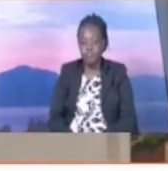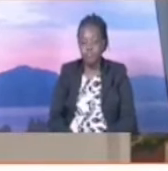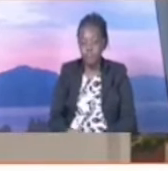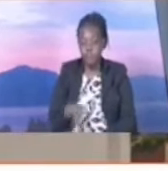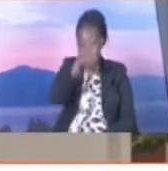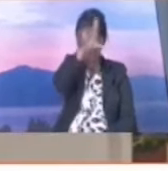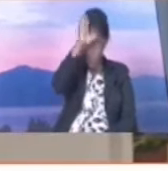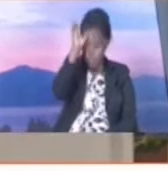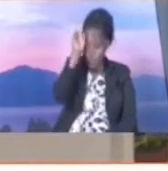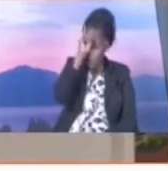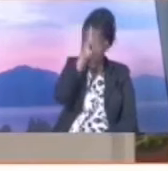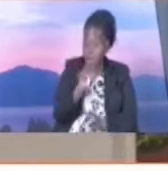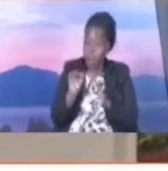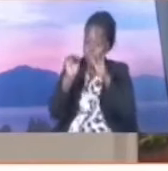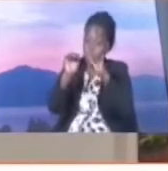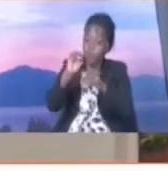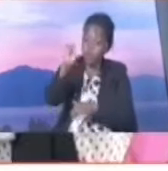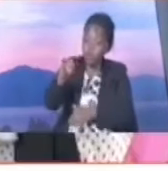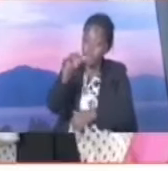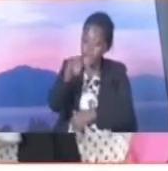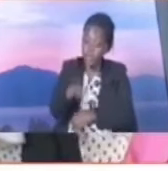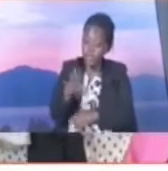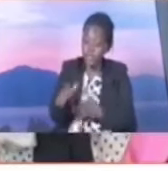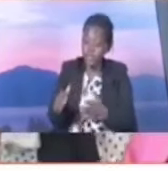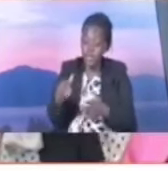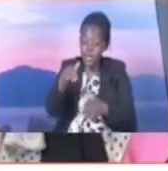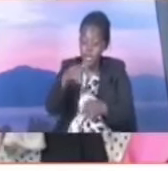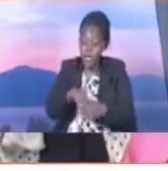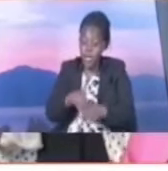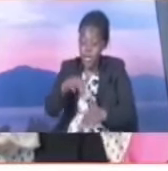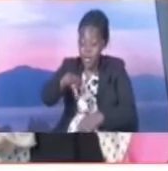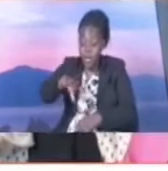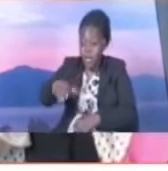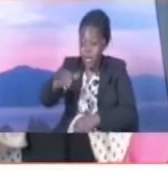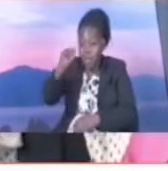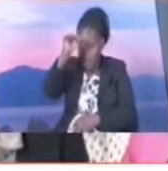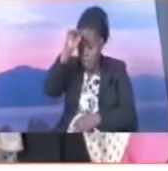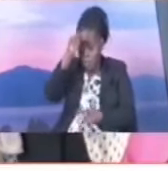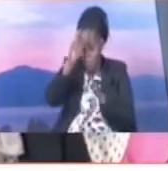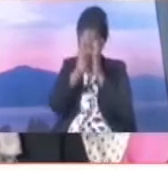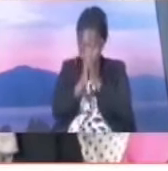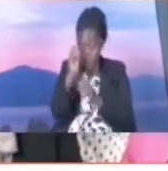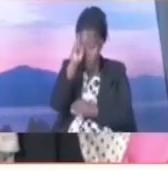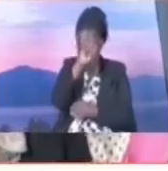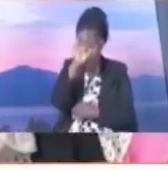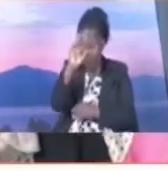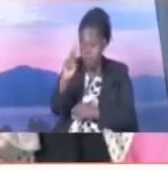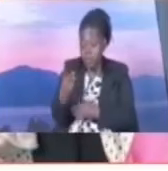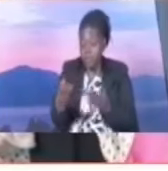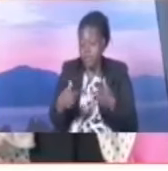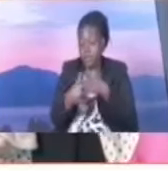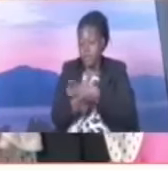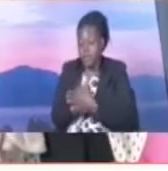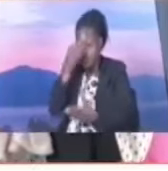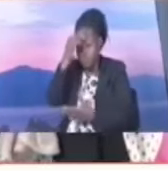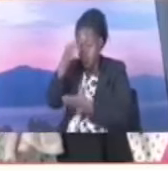Abalangira n'abambejja bakunganidde Jinja Mawuno mu ggombolola y'e Kawempe okusabira Ssaabasajja Kabaka Ronald Muwenda Mutebi II mu nzikiriza y'obuwangwa n'ennono